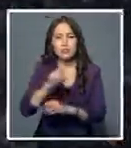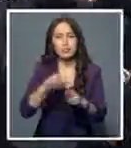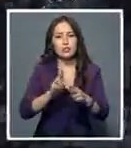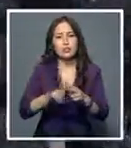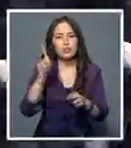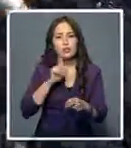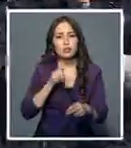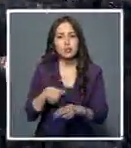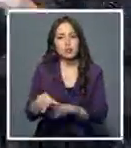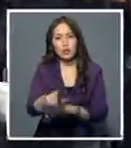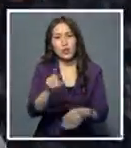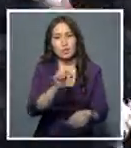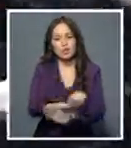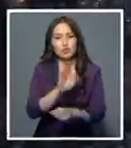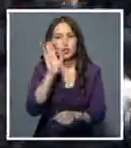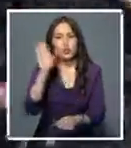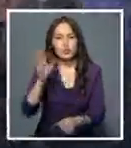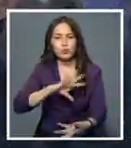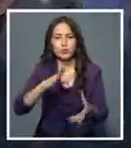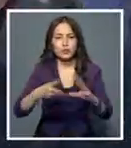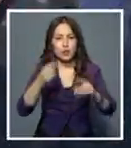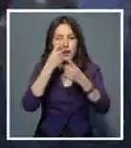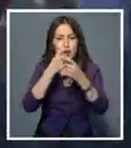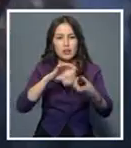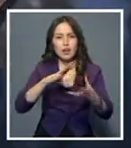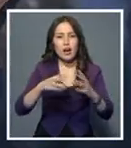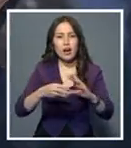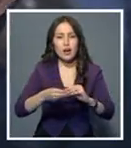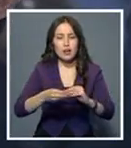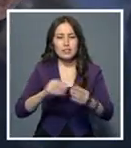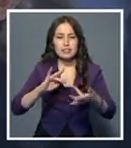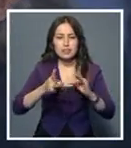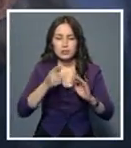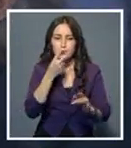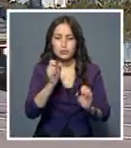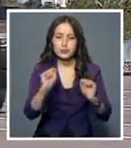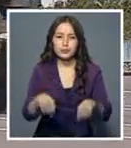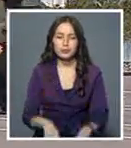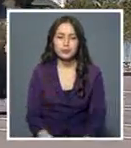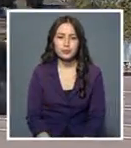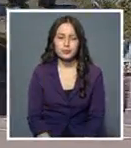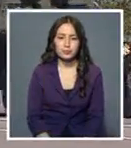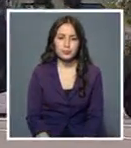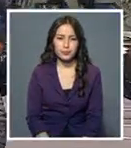Қалдаяқов көшесіне дейінгі аумағы жабылмақ. Толық ақпарат алдағы уақытта Астана әкімшілігінің сайтында жария болады.